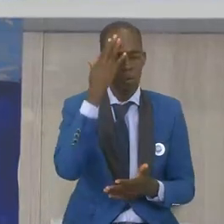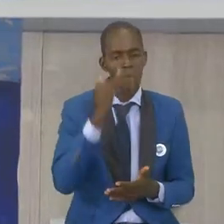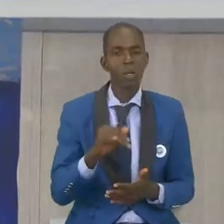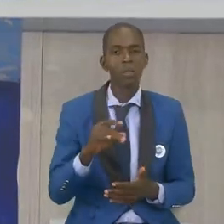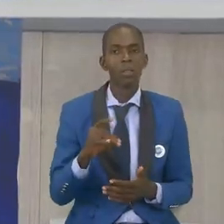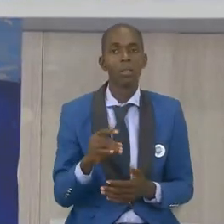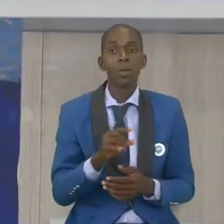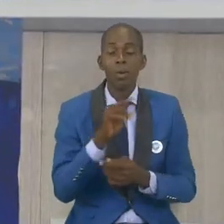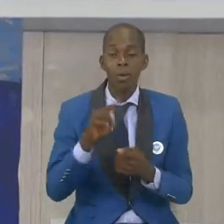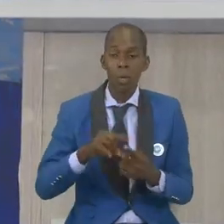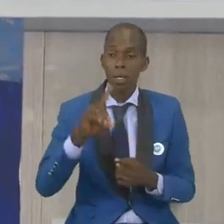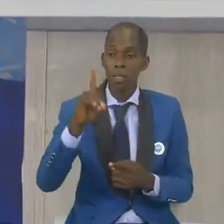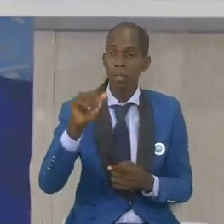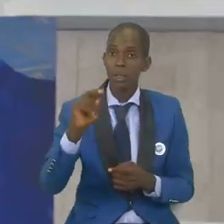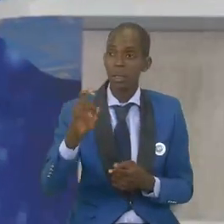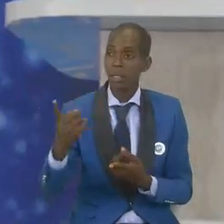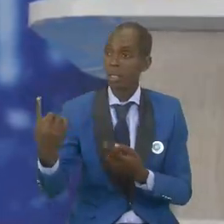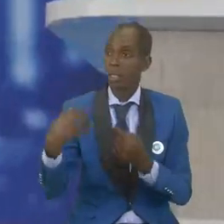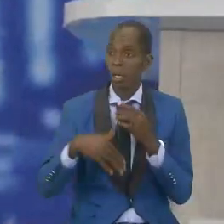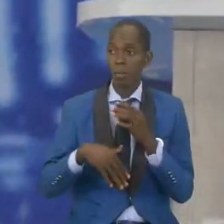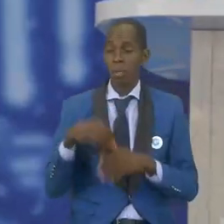vérifier. Quand Daniel est sorti,